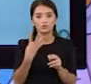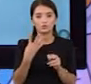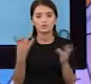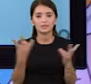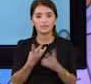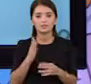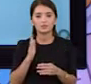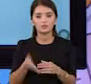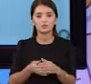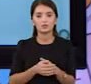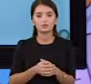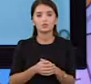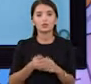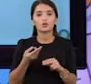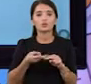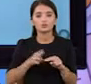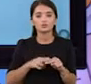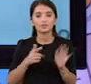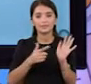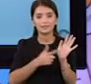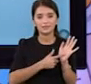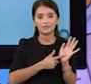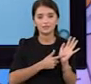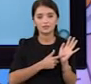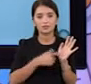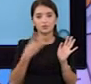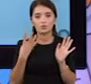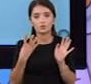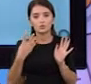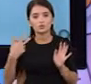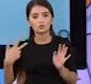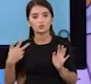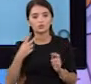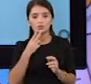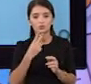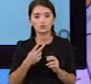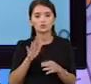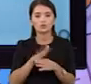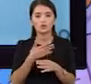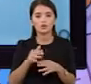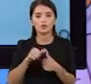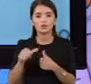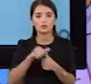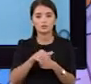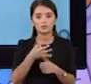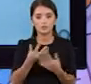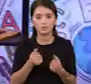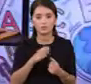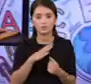soni kerak bo'ladi. Shuning uchun ham 7 sonini 4 va 3 ko'rinishida ajratib